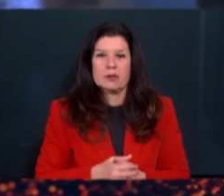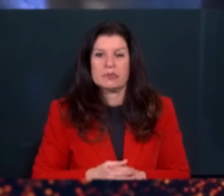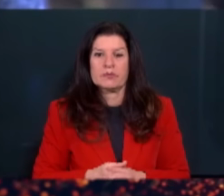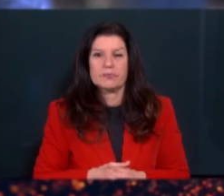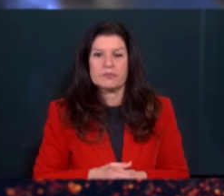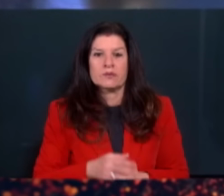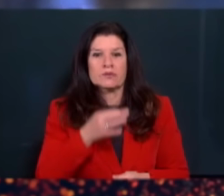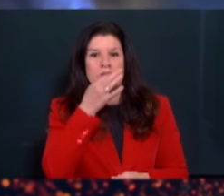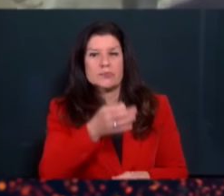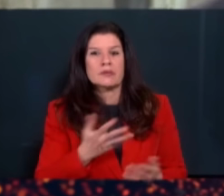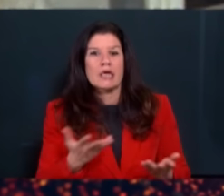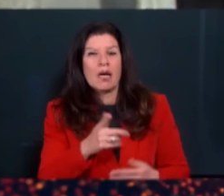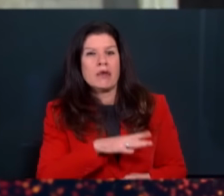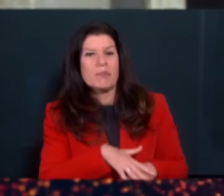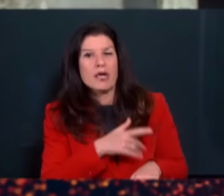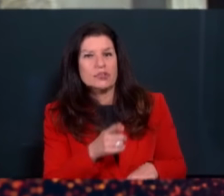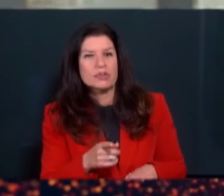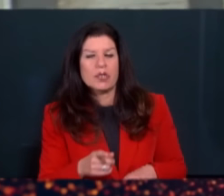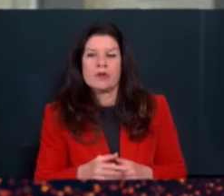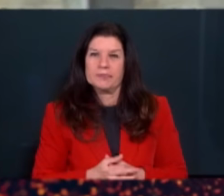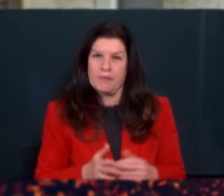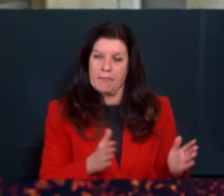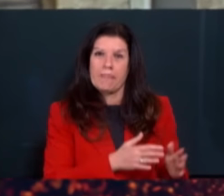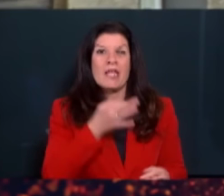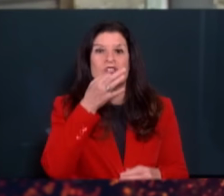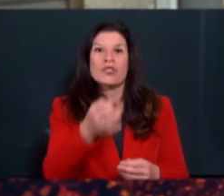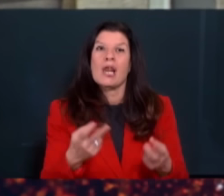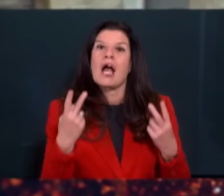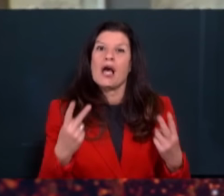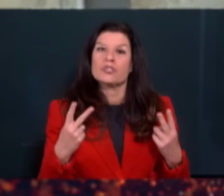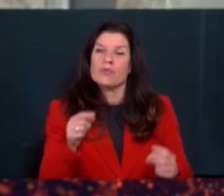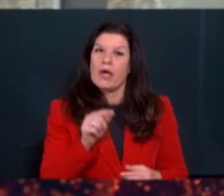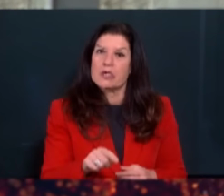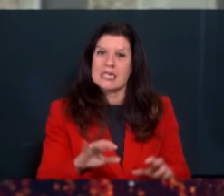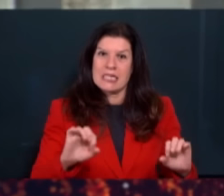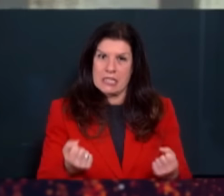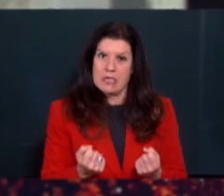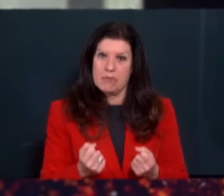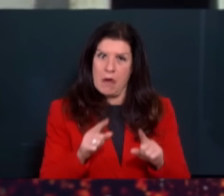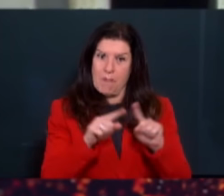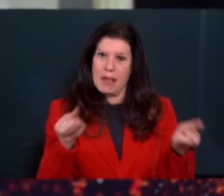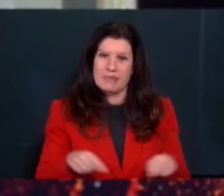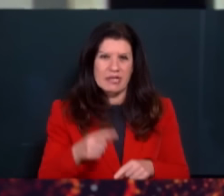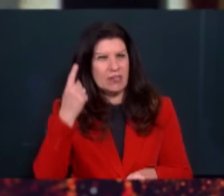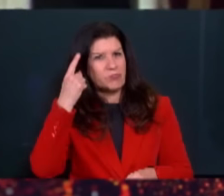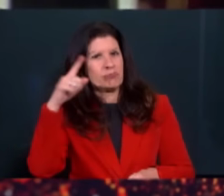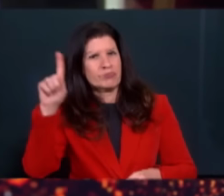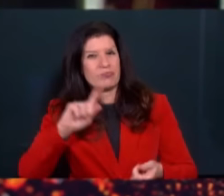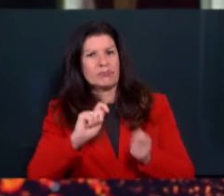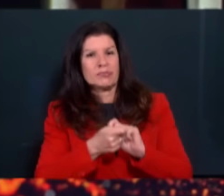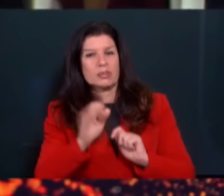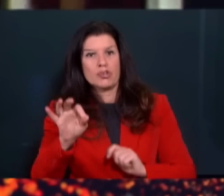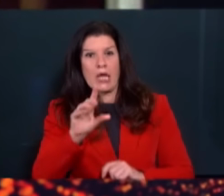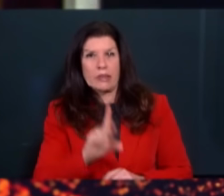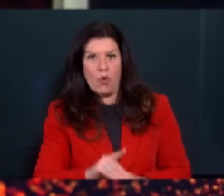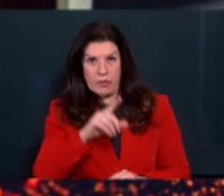בסדר, מה קורה? בסדר. השאלה החשובה והמרתקת היא האם במסגרת האקזיט של דרום תל אביב, מישהו